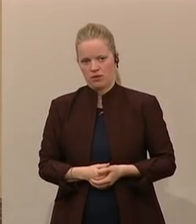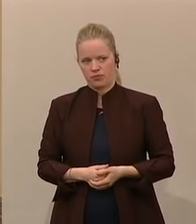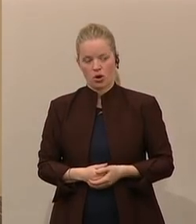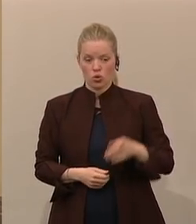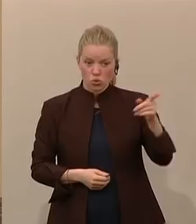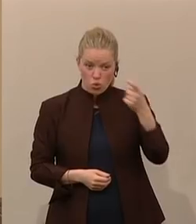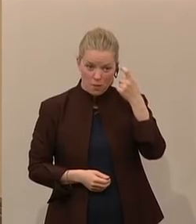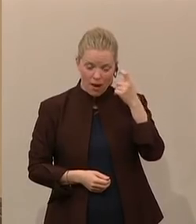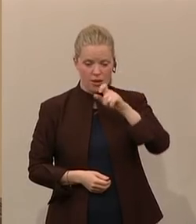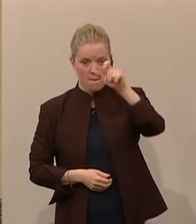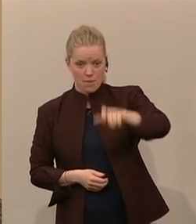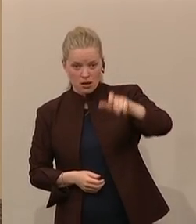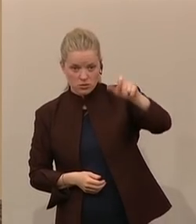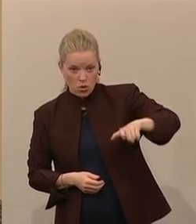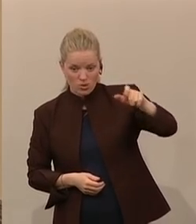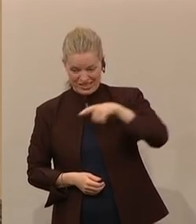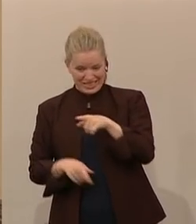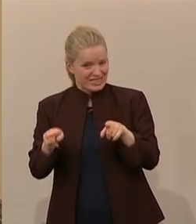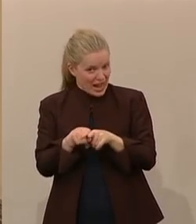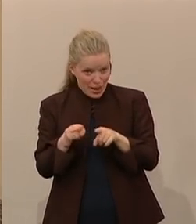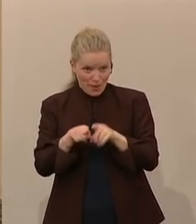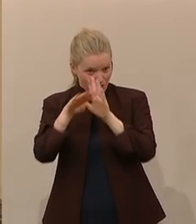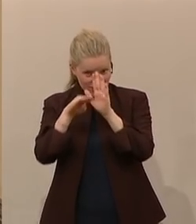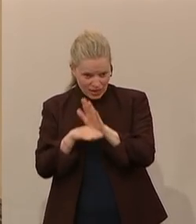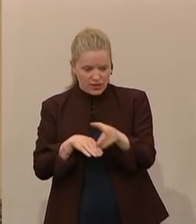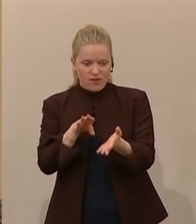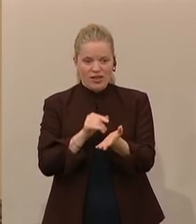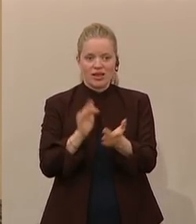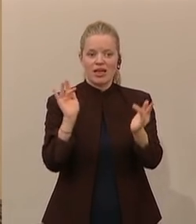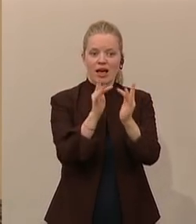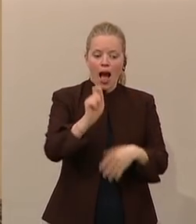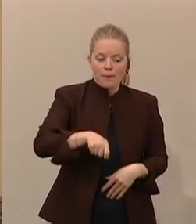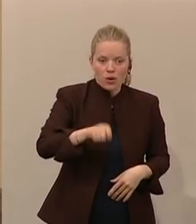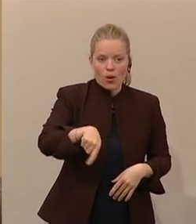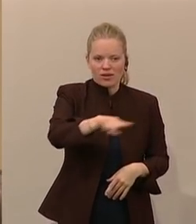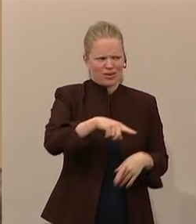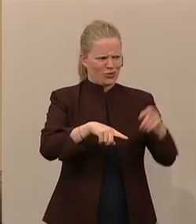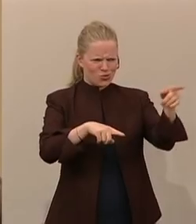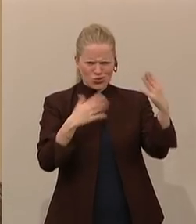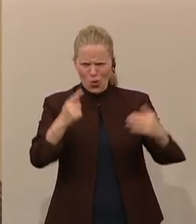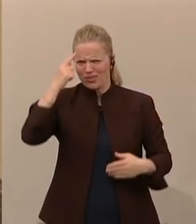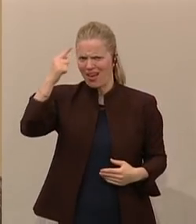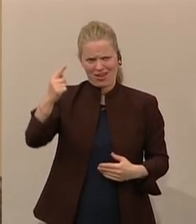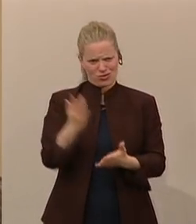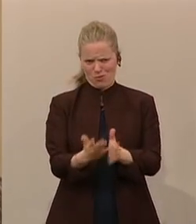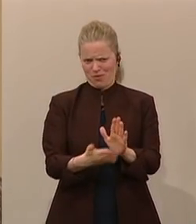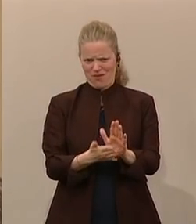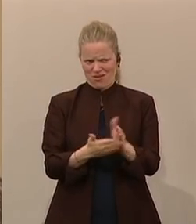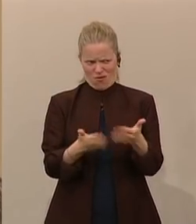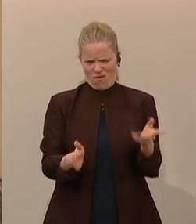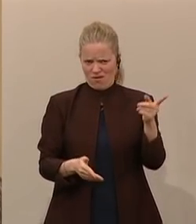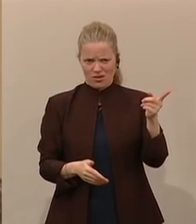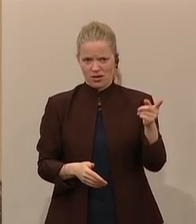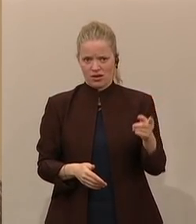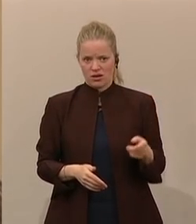unbescholtene Bürger, vielleicht sogar gegen Abgeordnete eingesetzt werden könnte, dann zeigt es doch nur, wie Sie denken. Und man sagt, so wie der